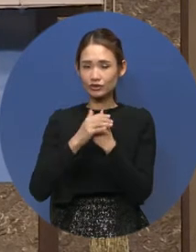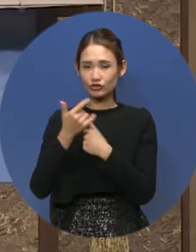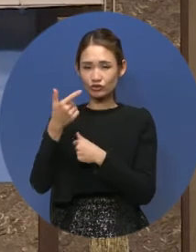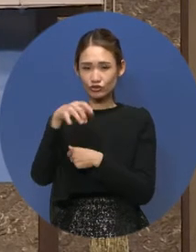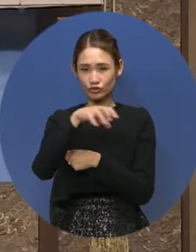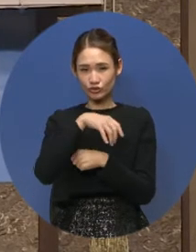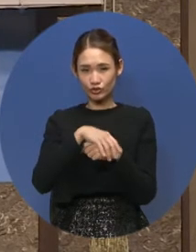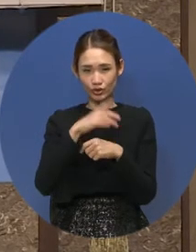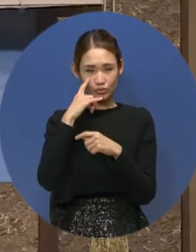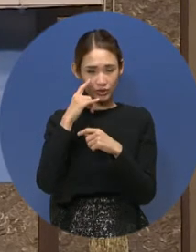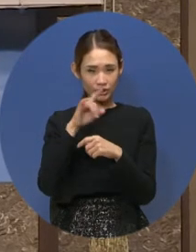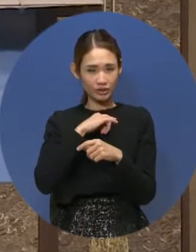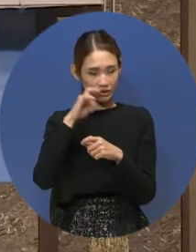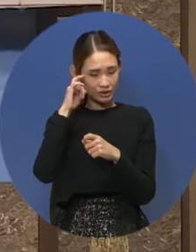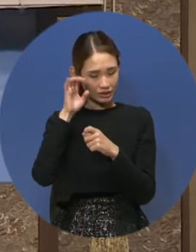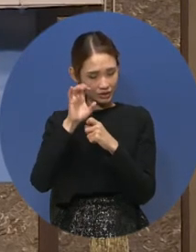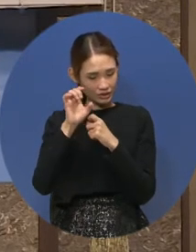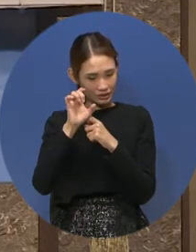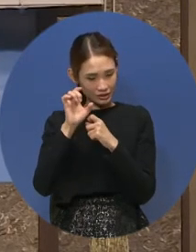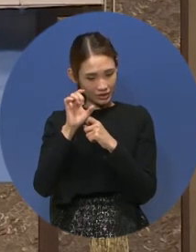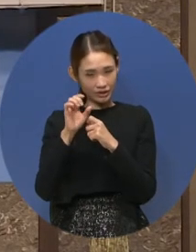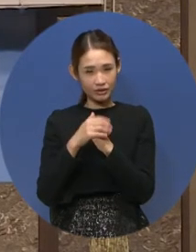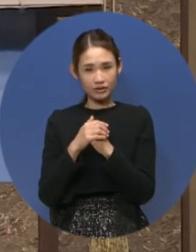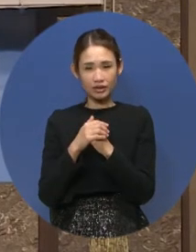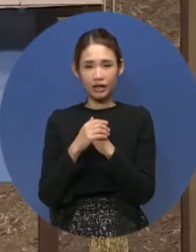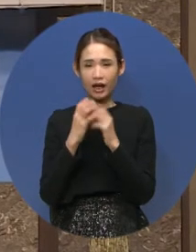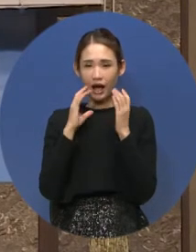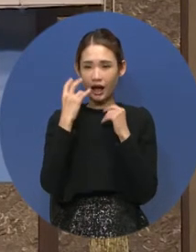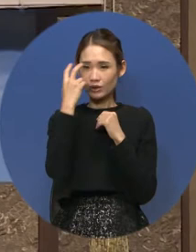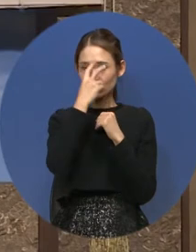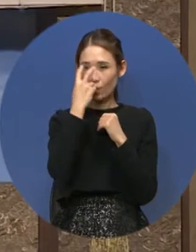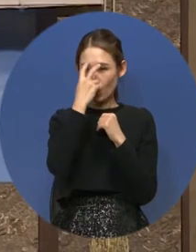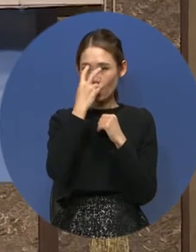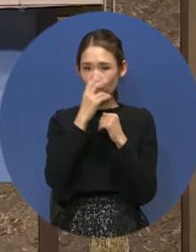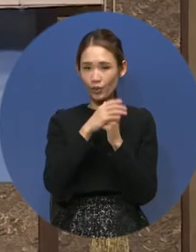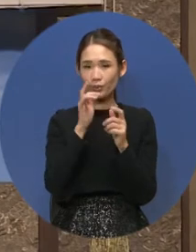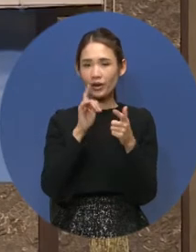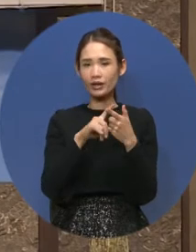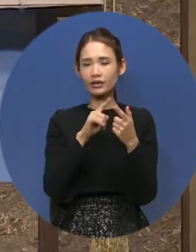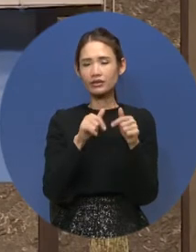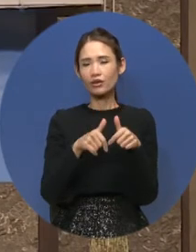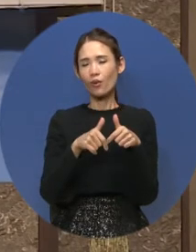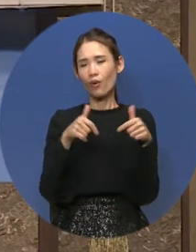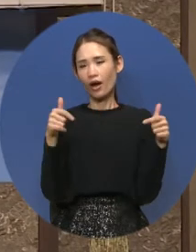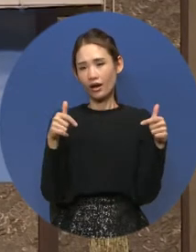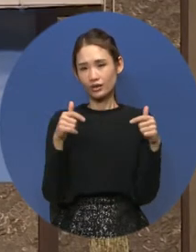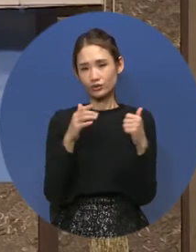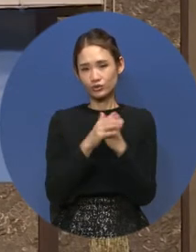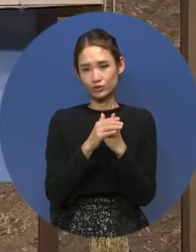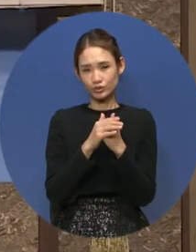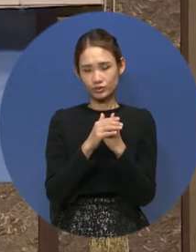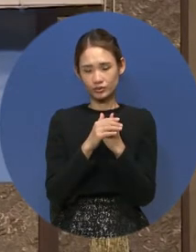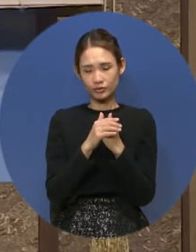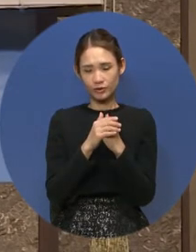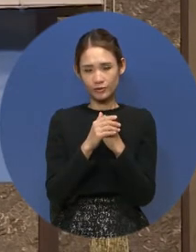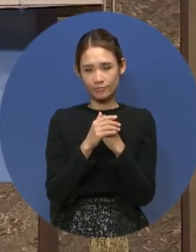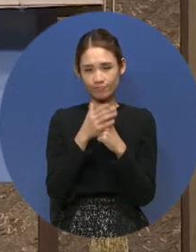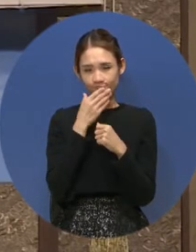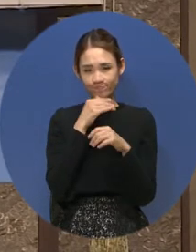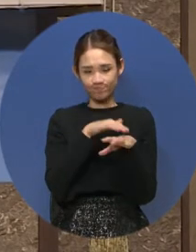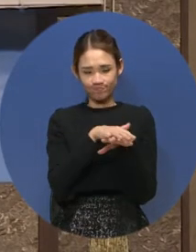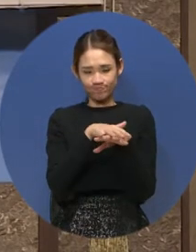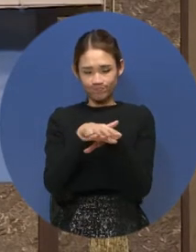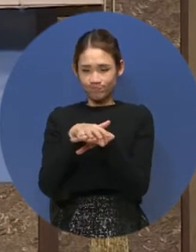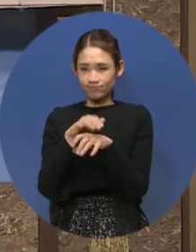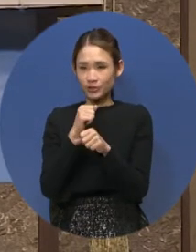부모분들이 가장 신경 쓰는 부분이 아이들 돌봄입니다. 네. 그런 부분을 확충을 해서 빈틈없는 복지 체계를